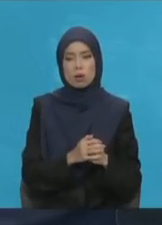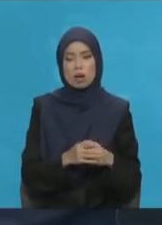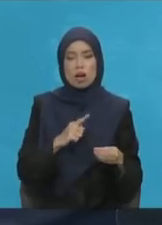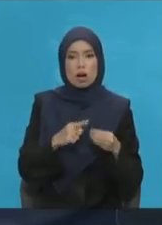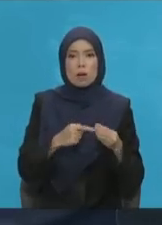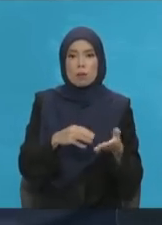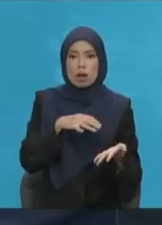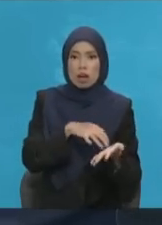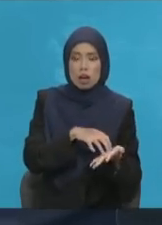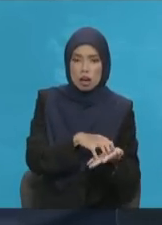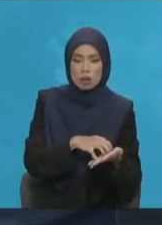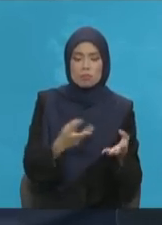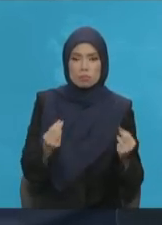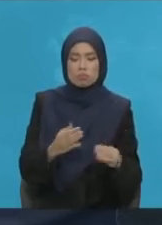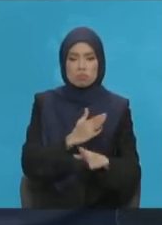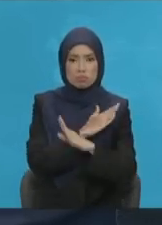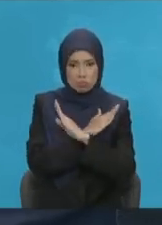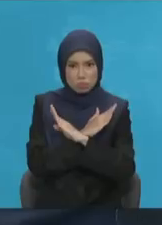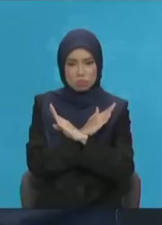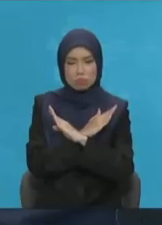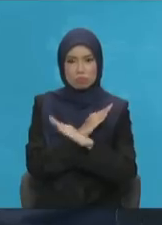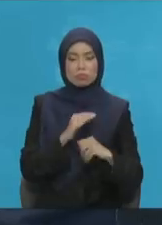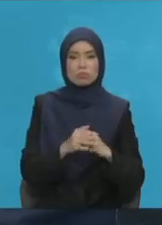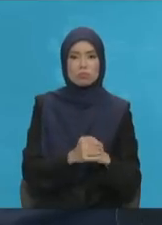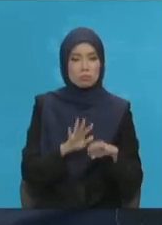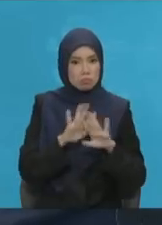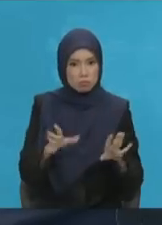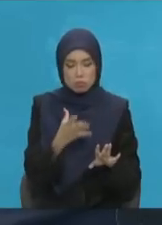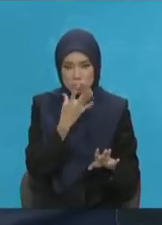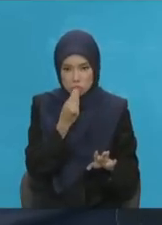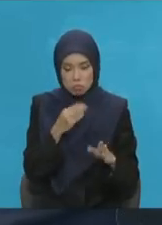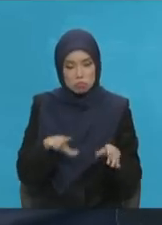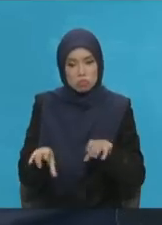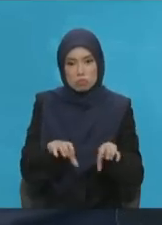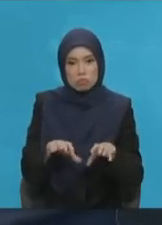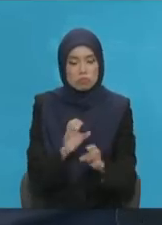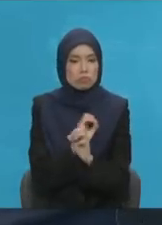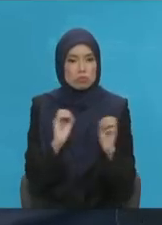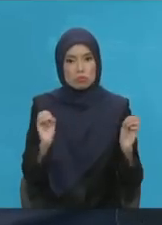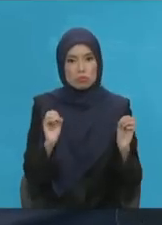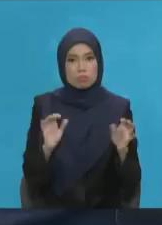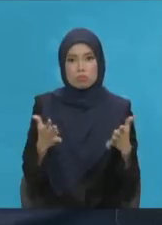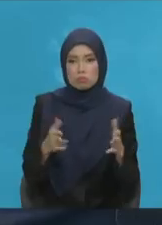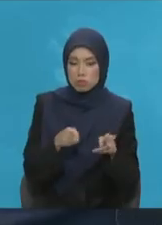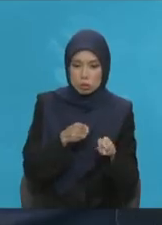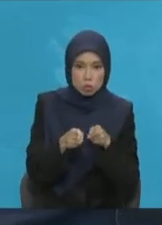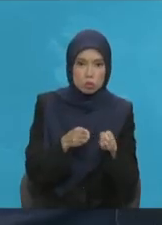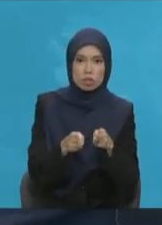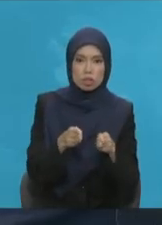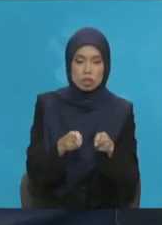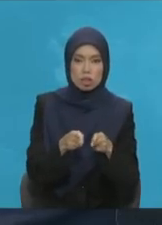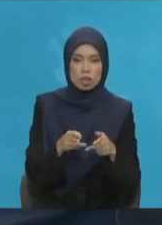kelemahan-kelemahannya ia tidak boleh diam begitu saja tanpa sebarang usaha untuk